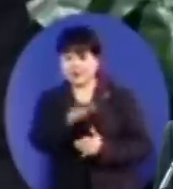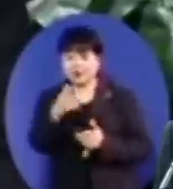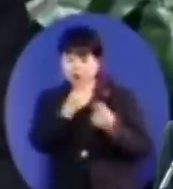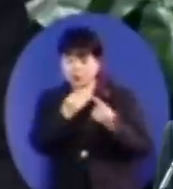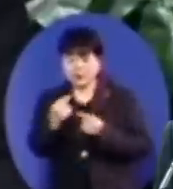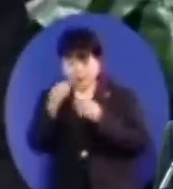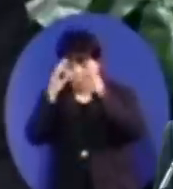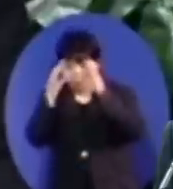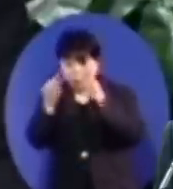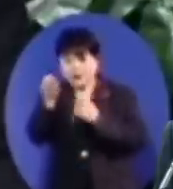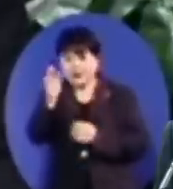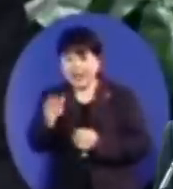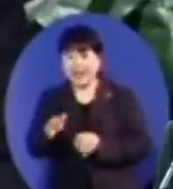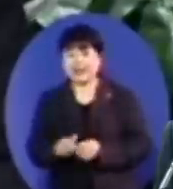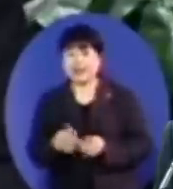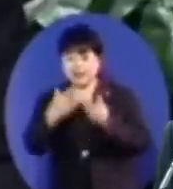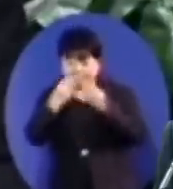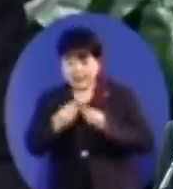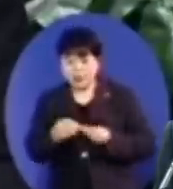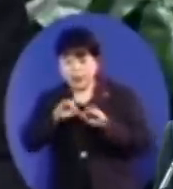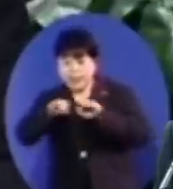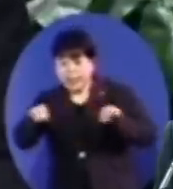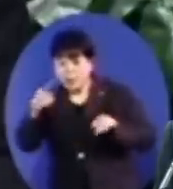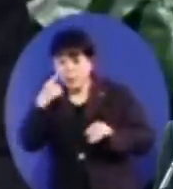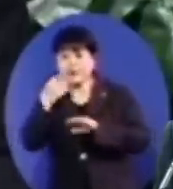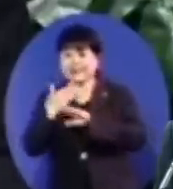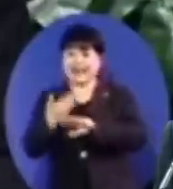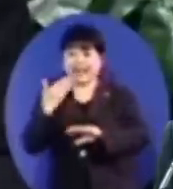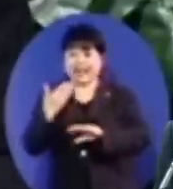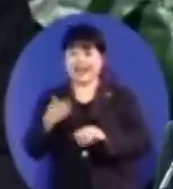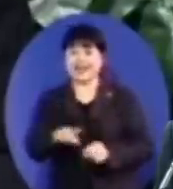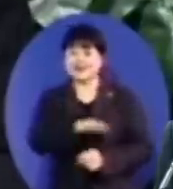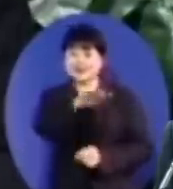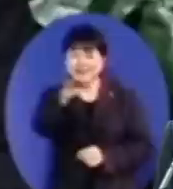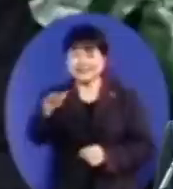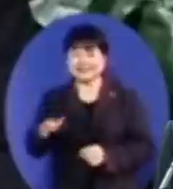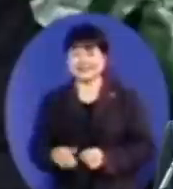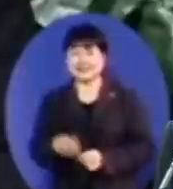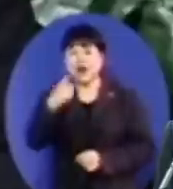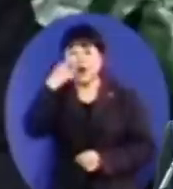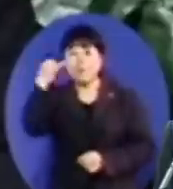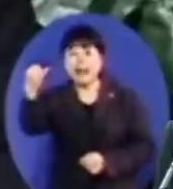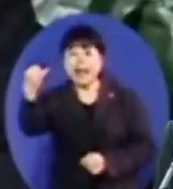똑같아 보이더라도 내용은 틀립니다. 우리는 어머니